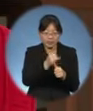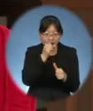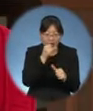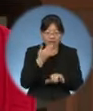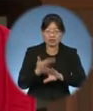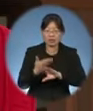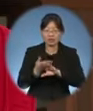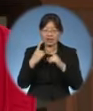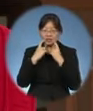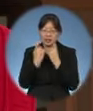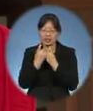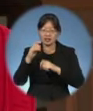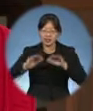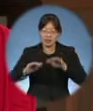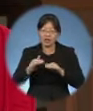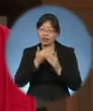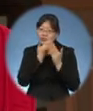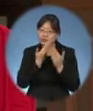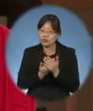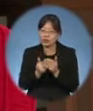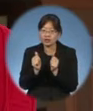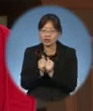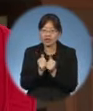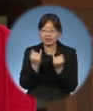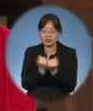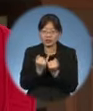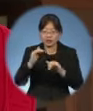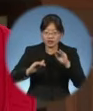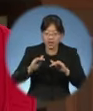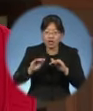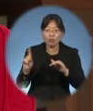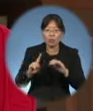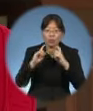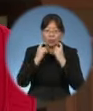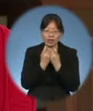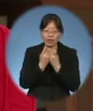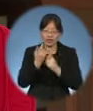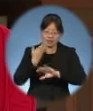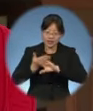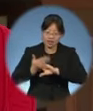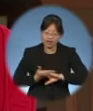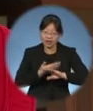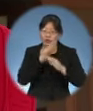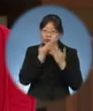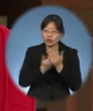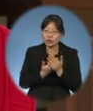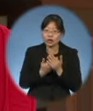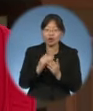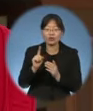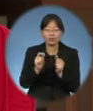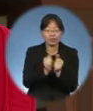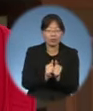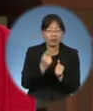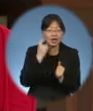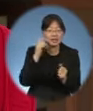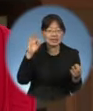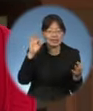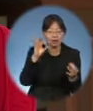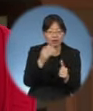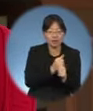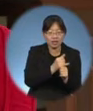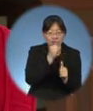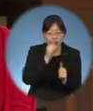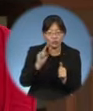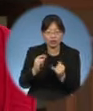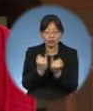않습니다. 개인차도 굉장히 중요합니다. 남녀차만큼 개인차도 중요하다. 어떤 남자애들은 인형을 잡습니다. 그럴 수 있죠. 어떤 여자애들은